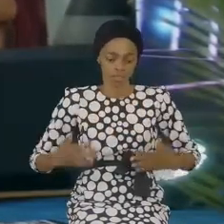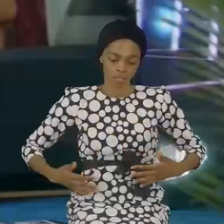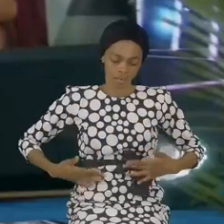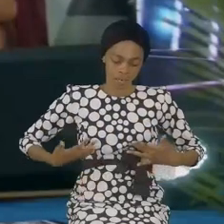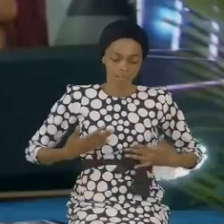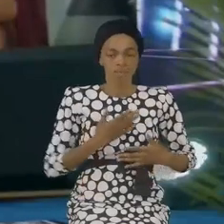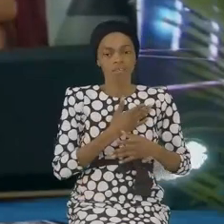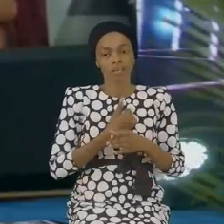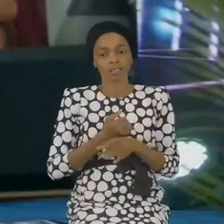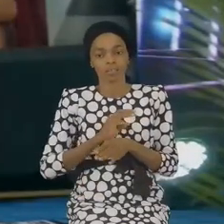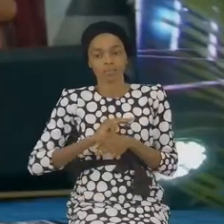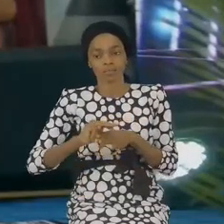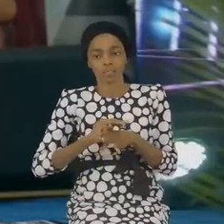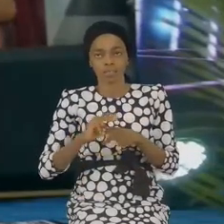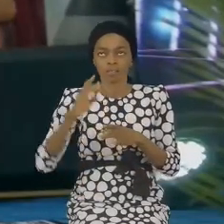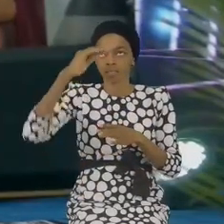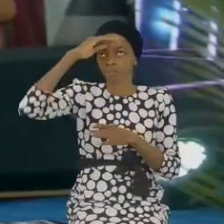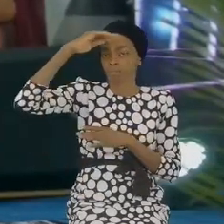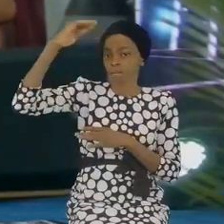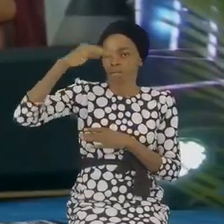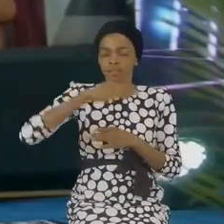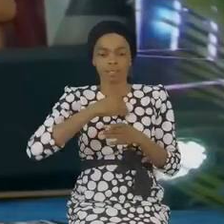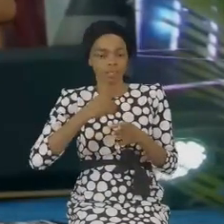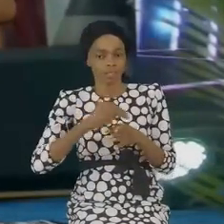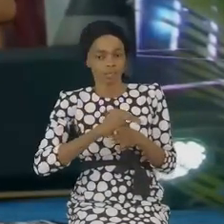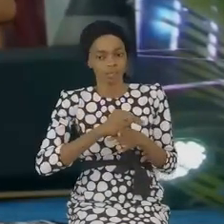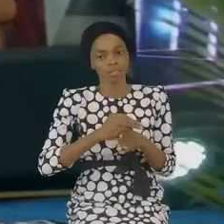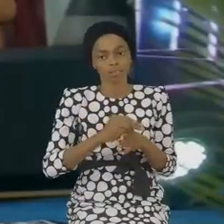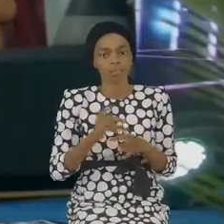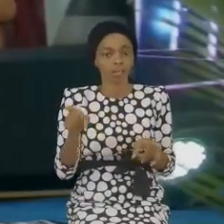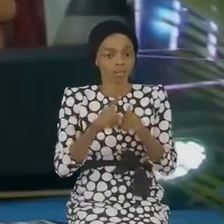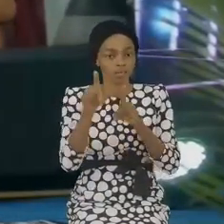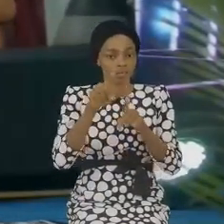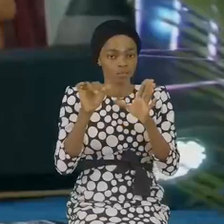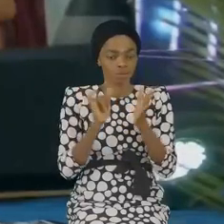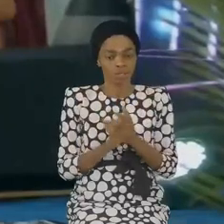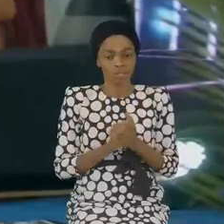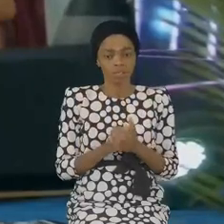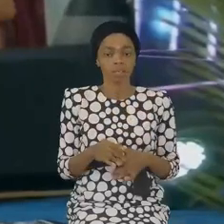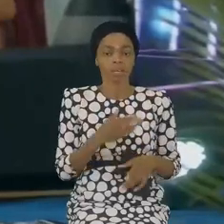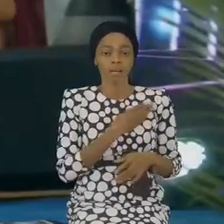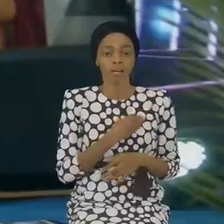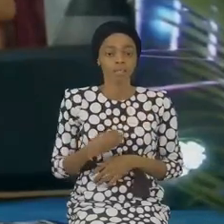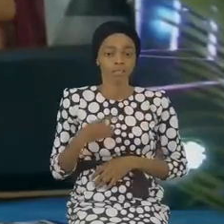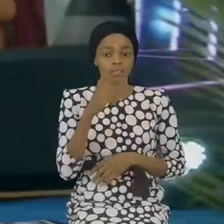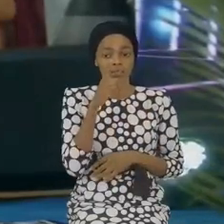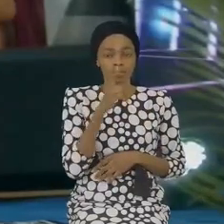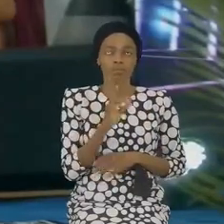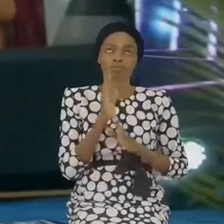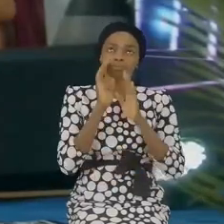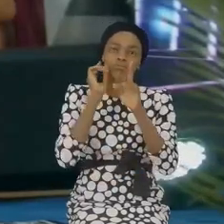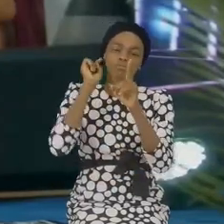ministère. L'homme et le ministère. Et comme vous le faites, et vous visez